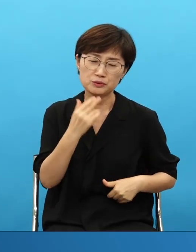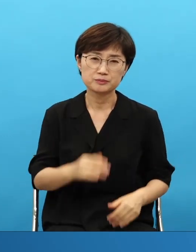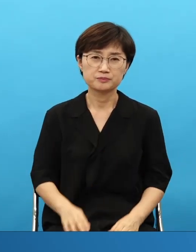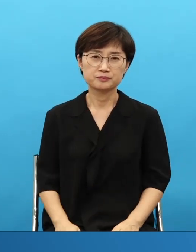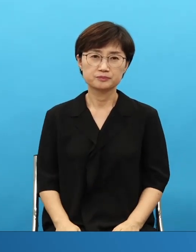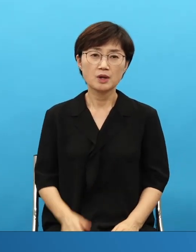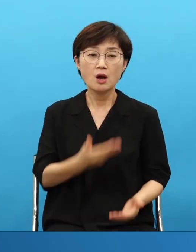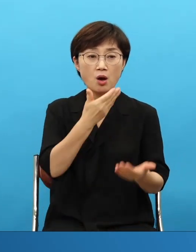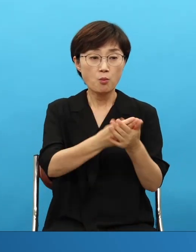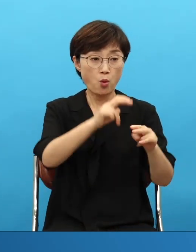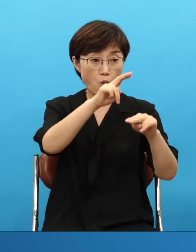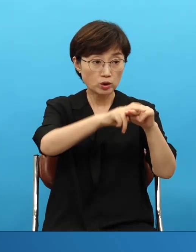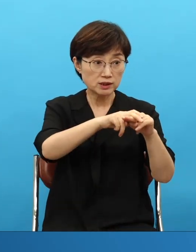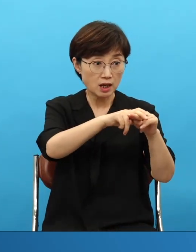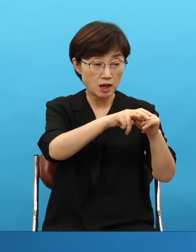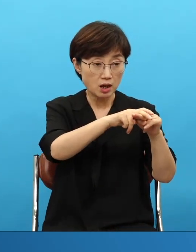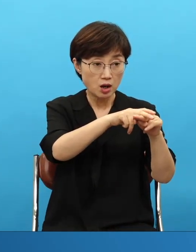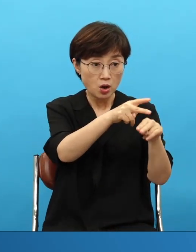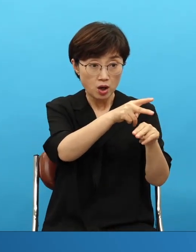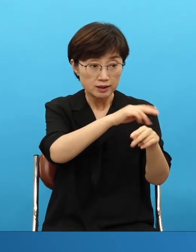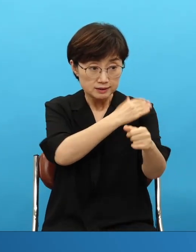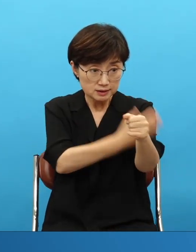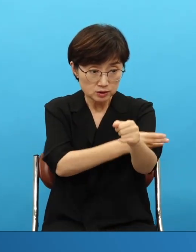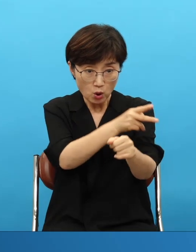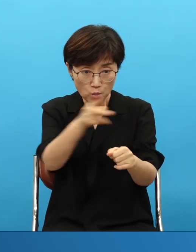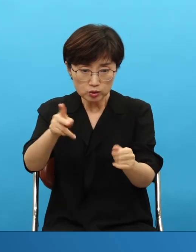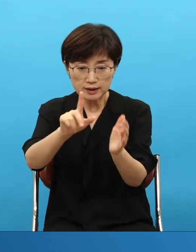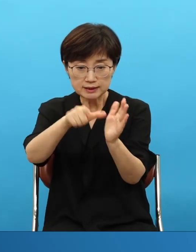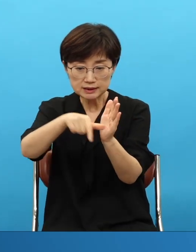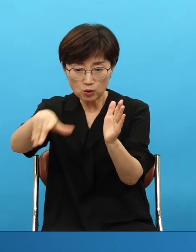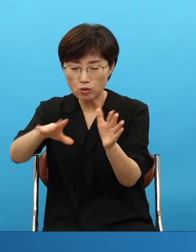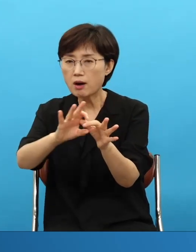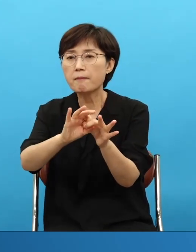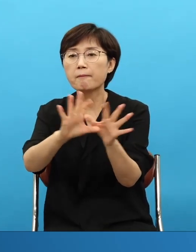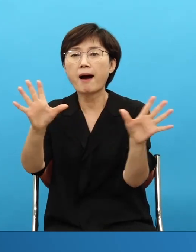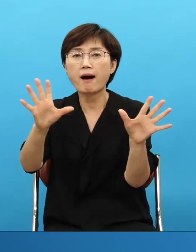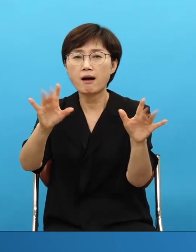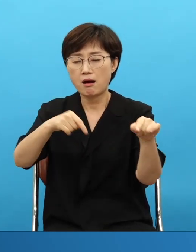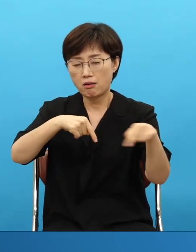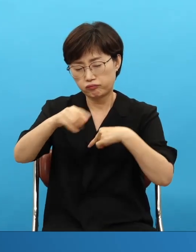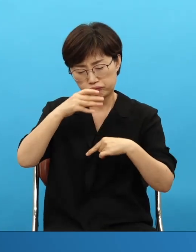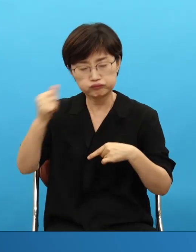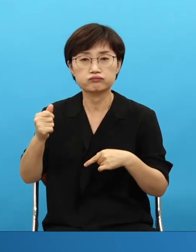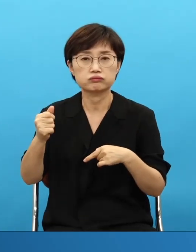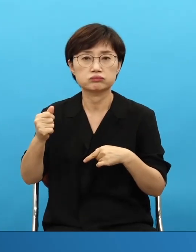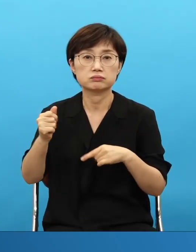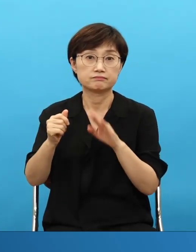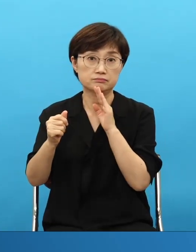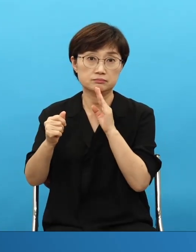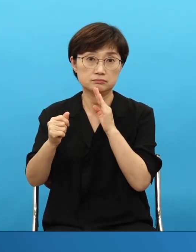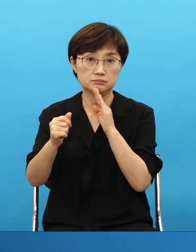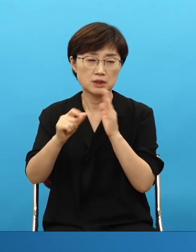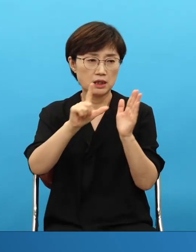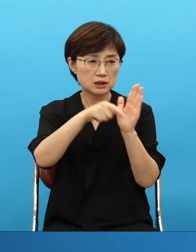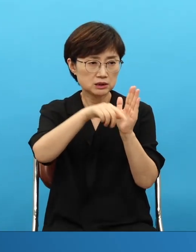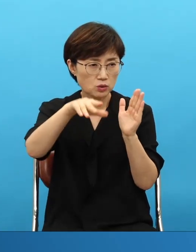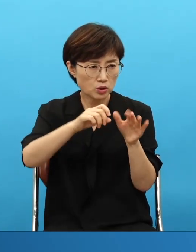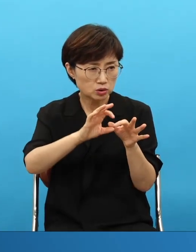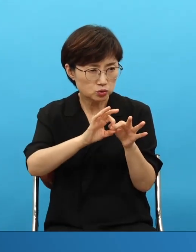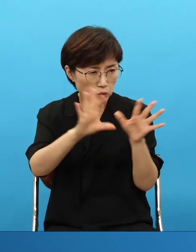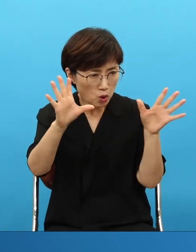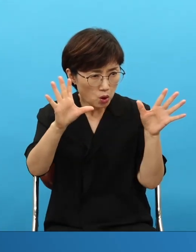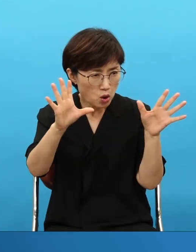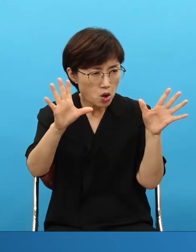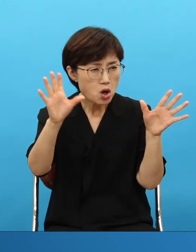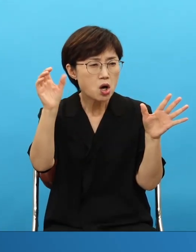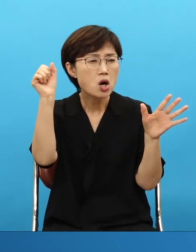这宝座的能力是超越时空的能力。 예, 이때 비로소 237이 이해되는 겁니다. 这个时候才能够理解237。 렘넌트는 세계적인 응답 받아야 되기